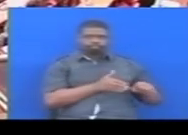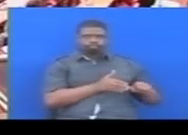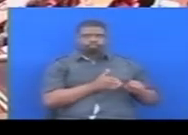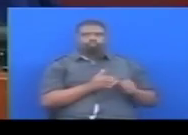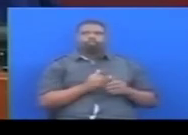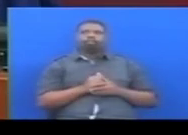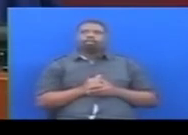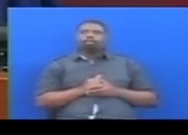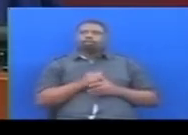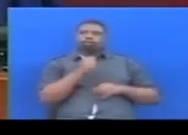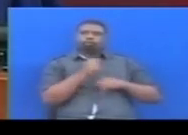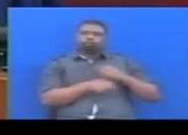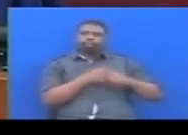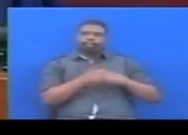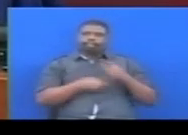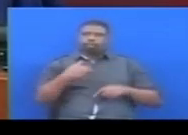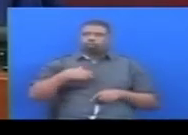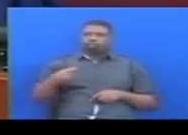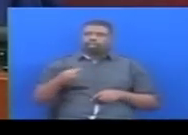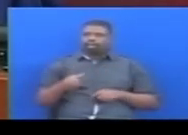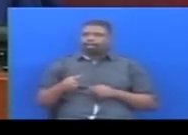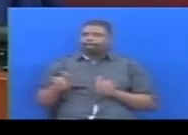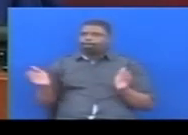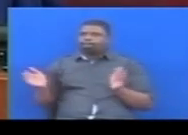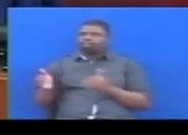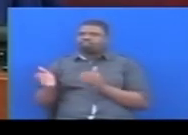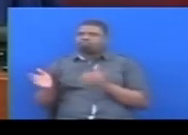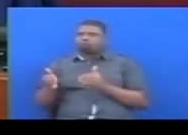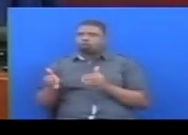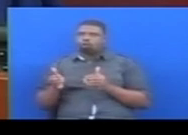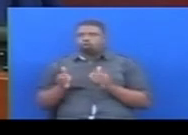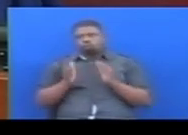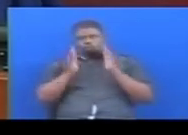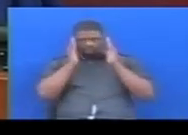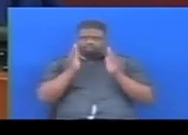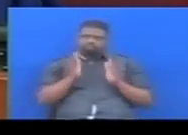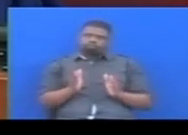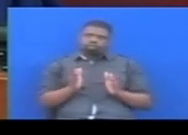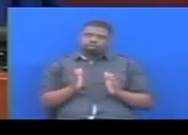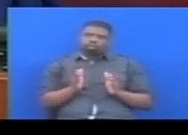Mheshimiwa bunge, tunaendelea na Wizara ya Mifugo. Mheshimiwa